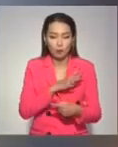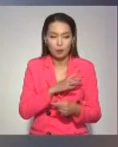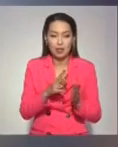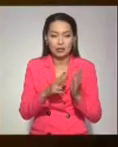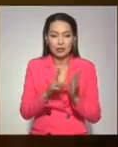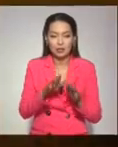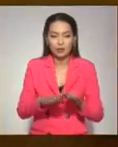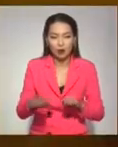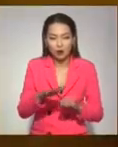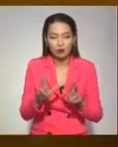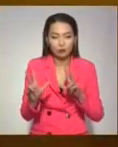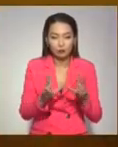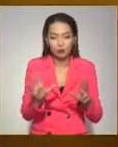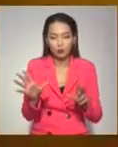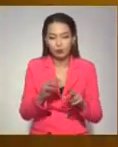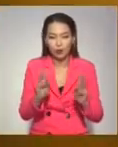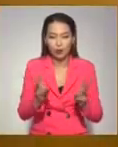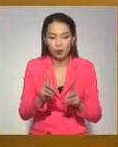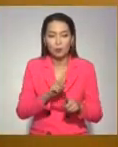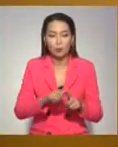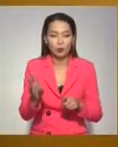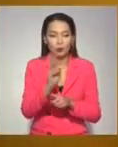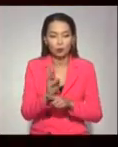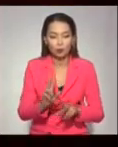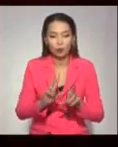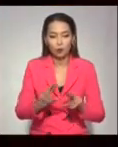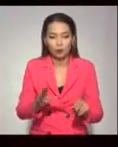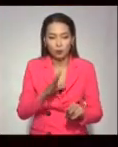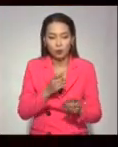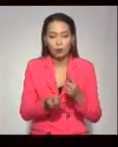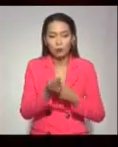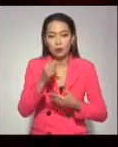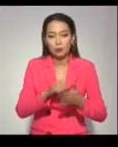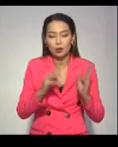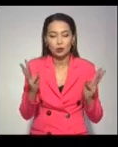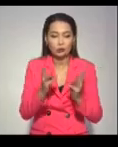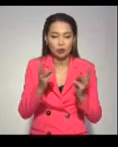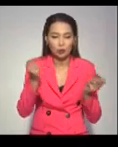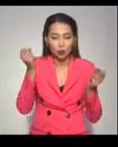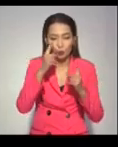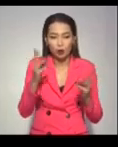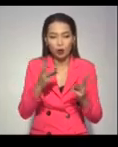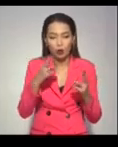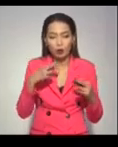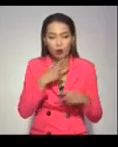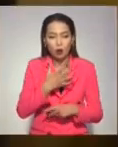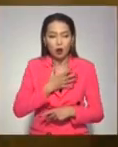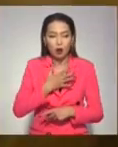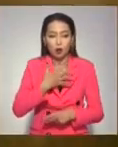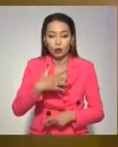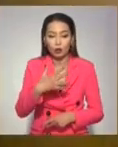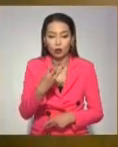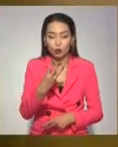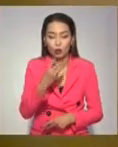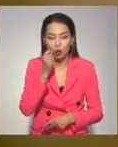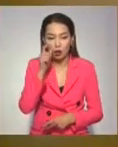үй заттары жиһаз жанған. Өрт тез арада ауыздықталып, өрттің шығу себебі анықталып жатыр. Өрттен уланып қалған 53 жастағы ер